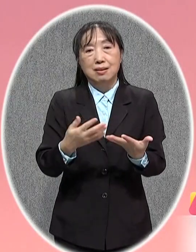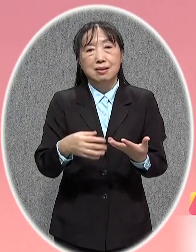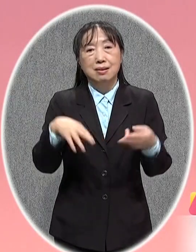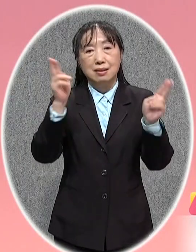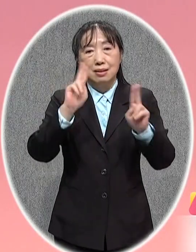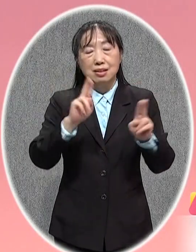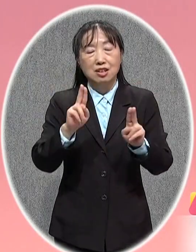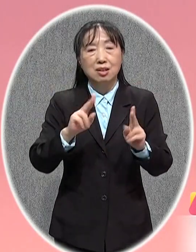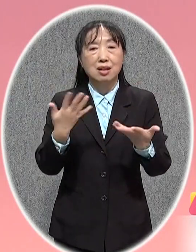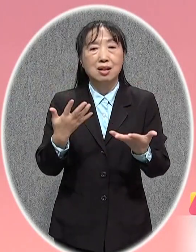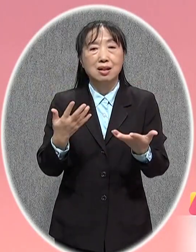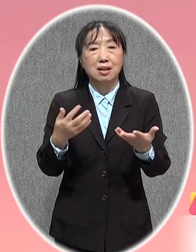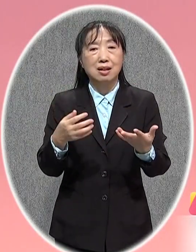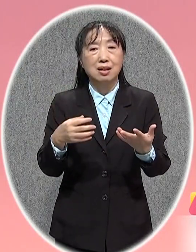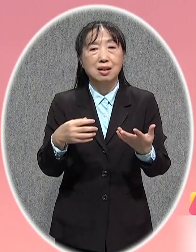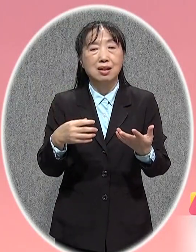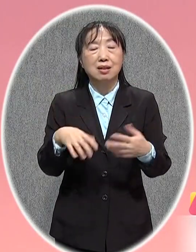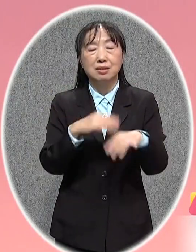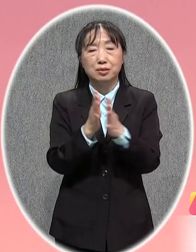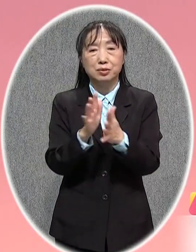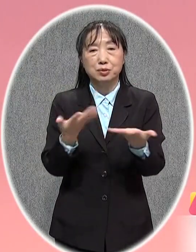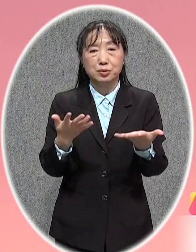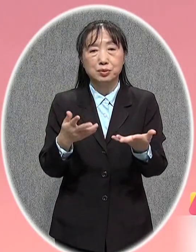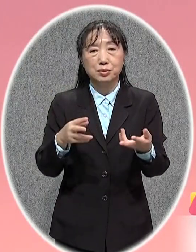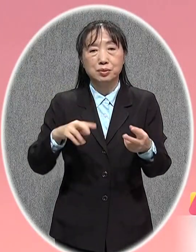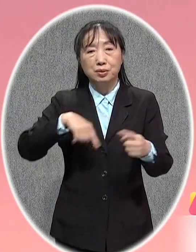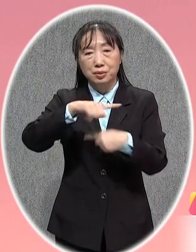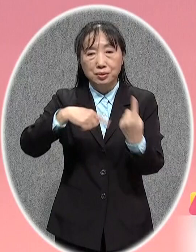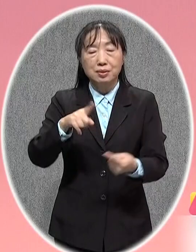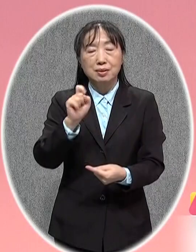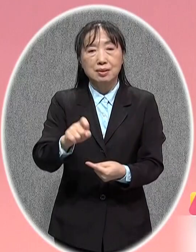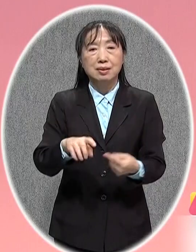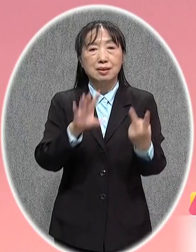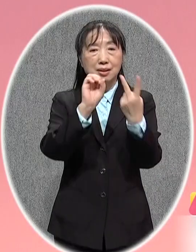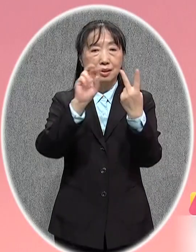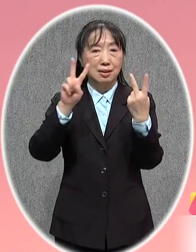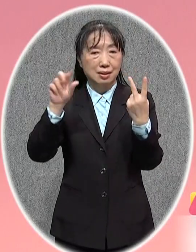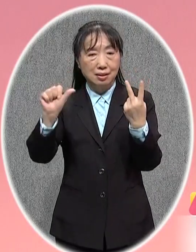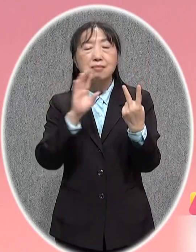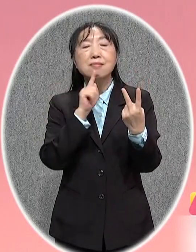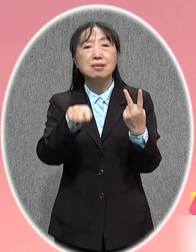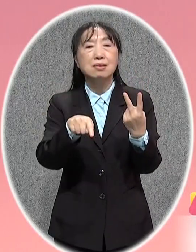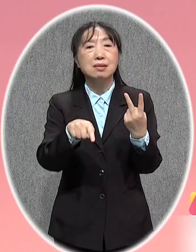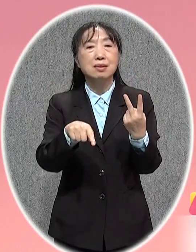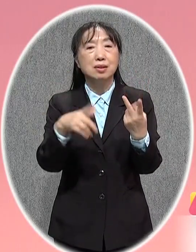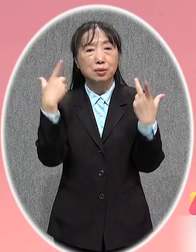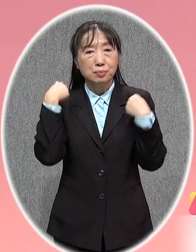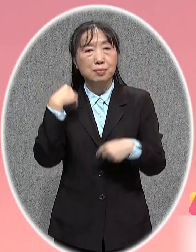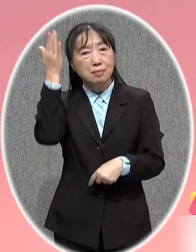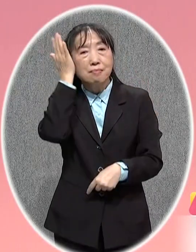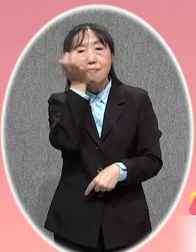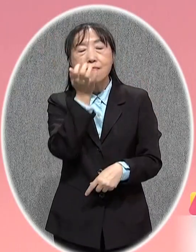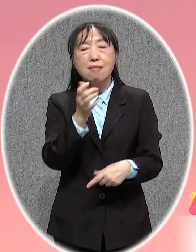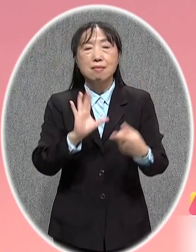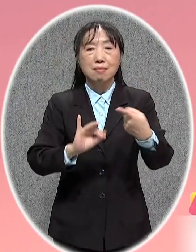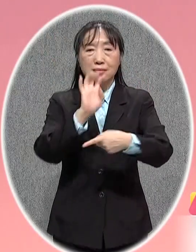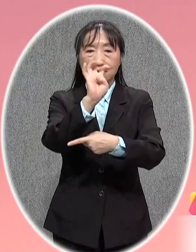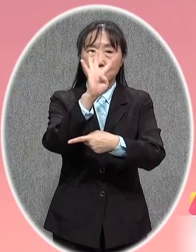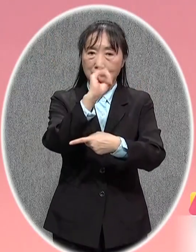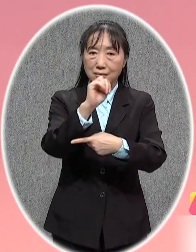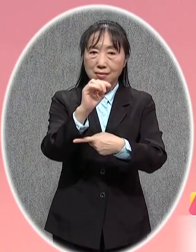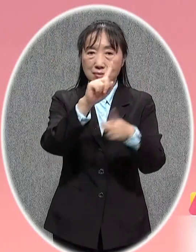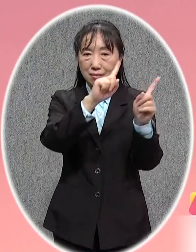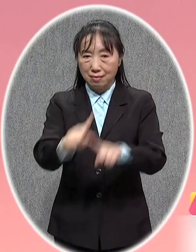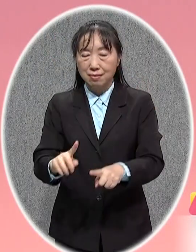的这个路径里面呢，要2025年要把燃煤从40几%降到